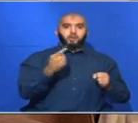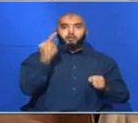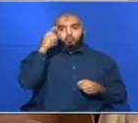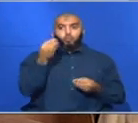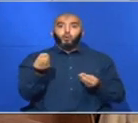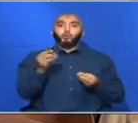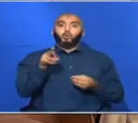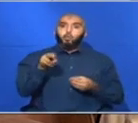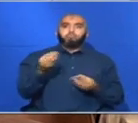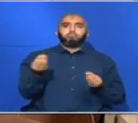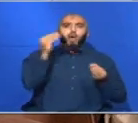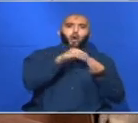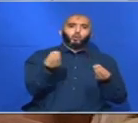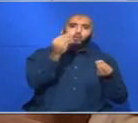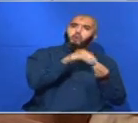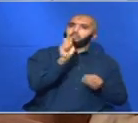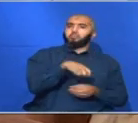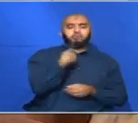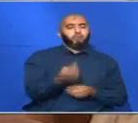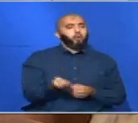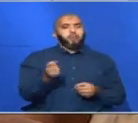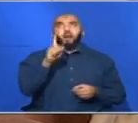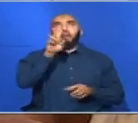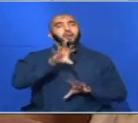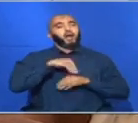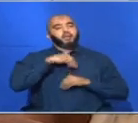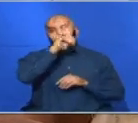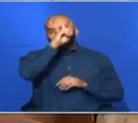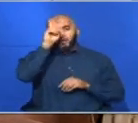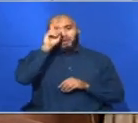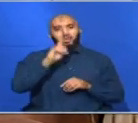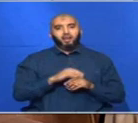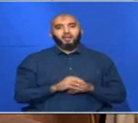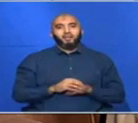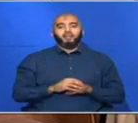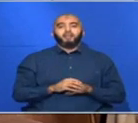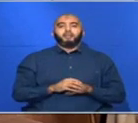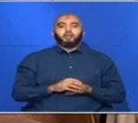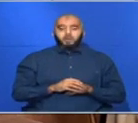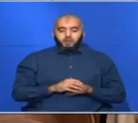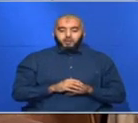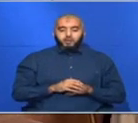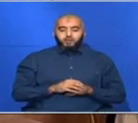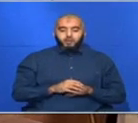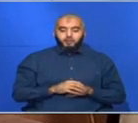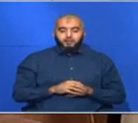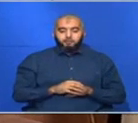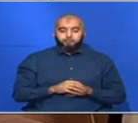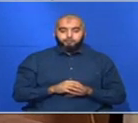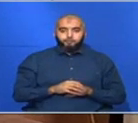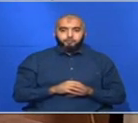القضاء فالمجال واسع ونسال الله عز وجل ان يعيننا ويعينك امين يا رب العالمين